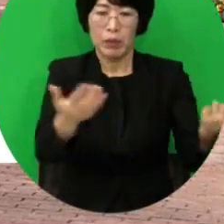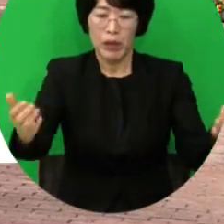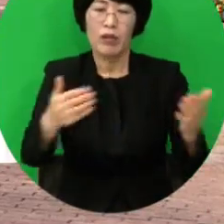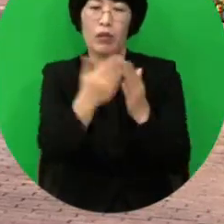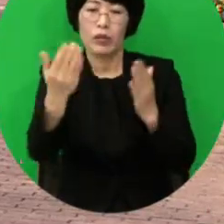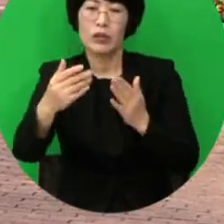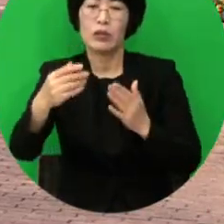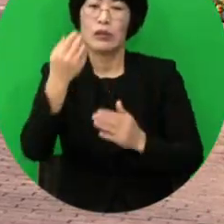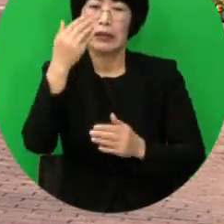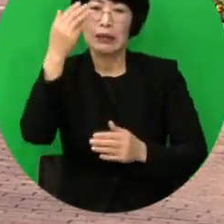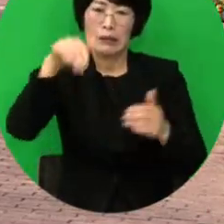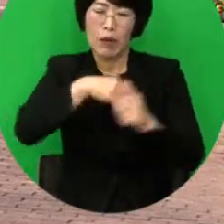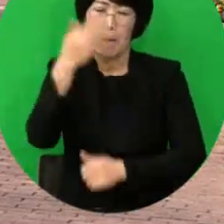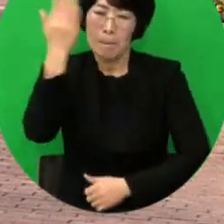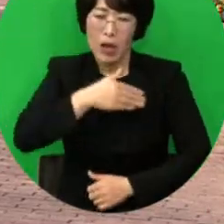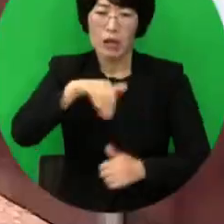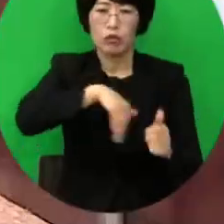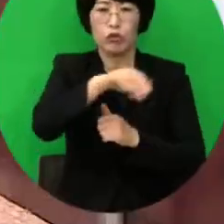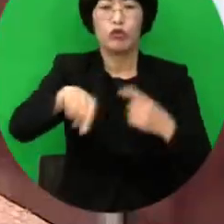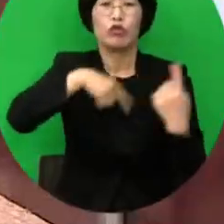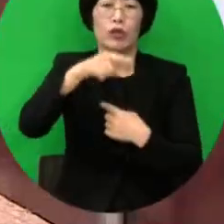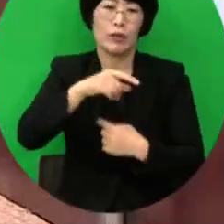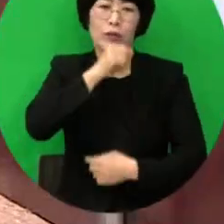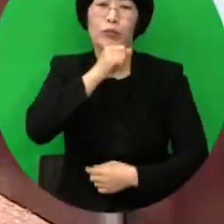운영 등에서 높은 평가를 받았습니다.